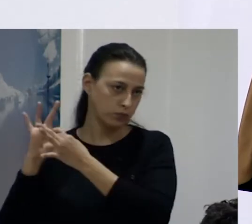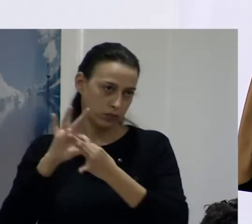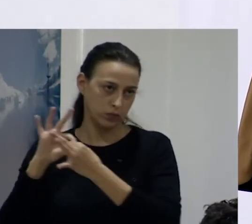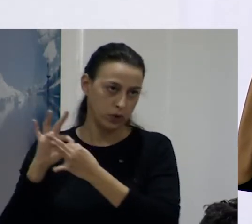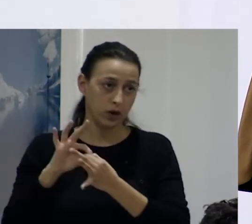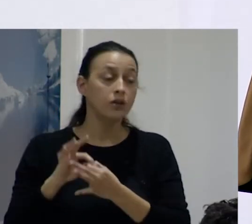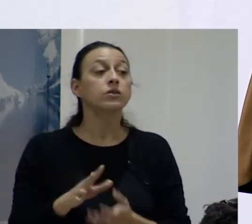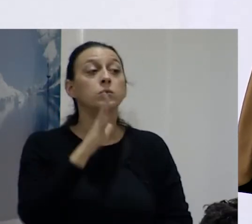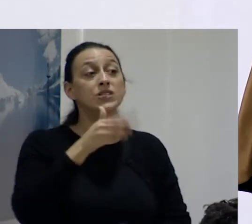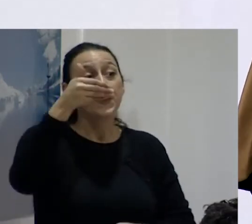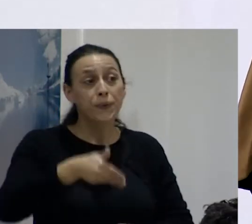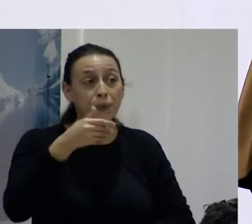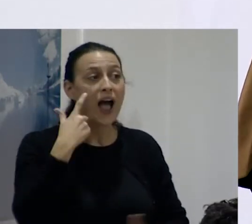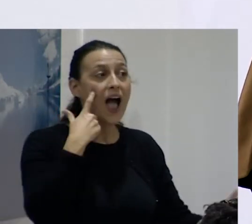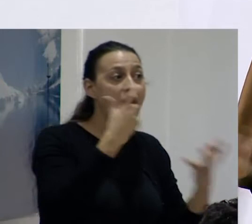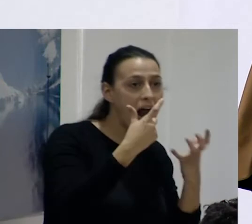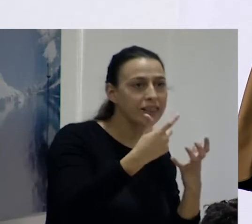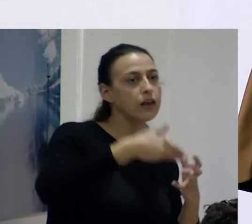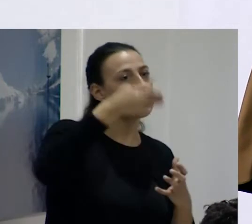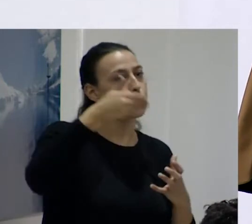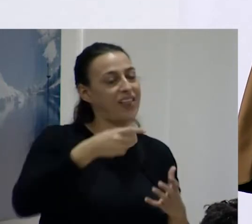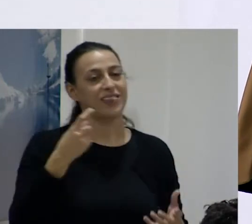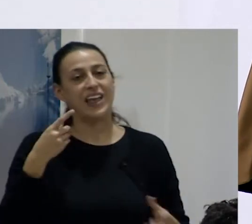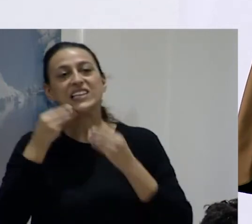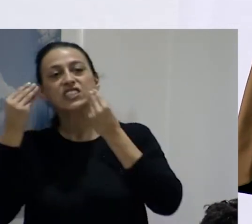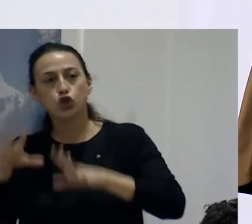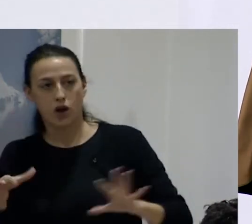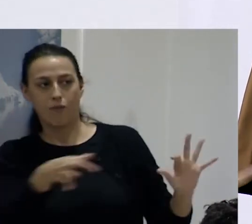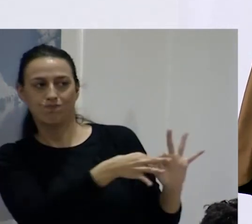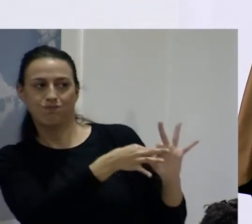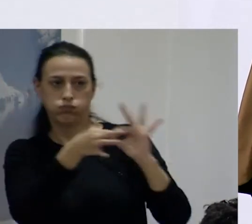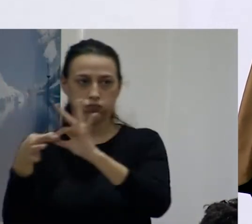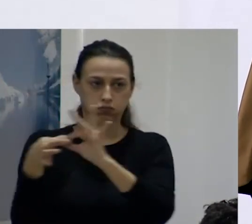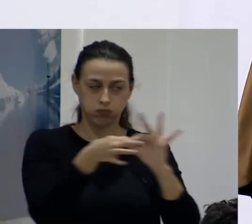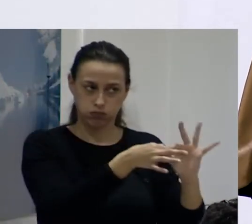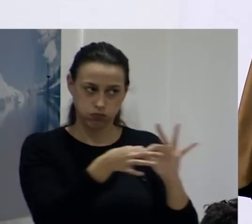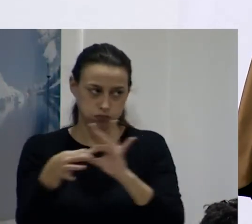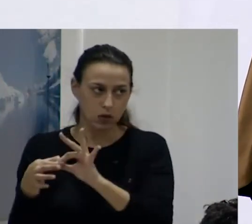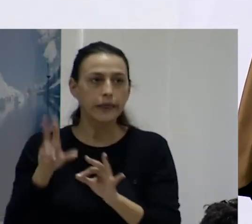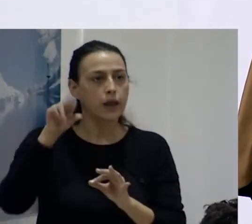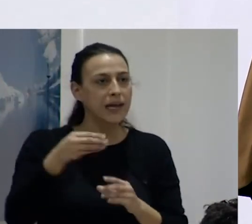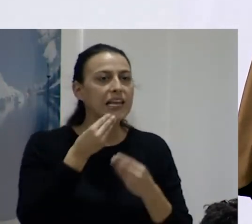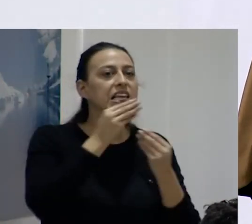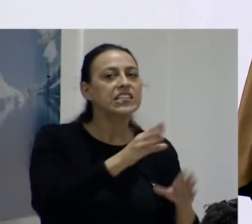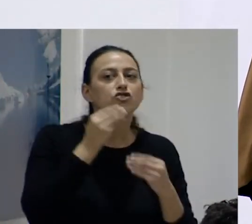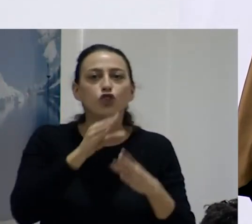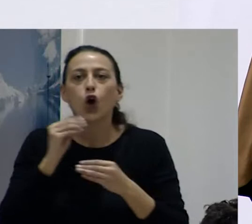d'art és un saber d'història, és un saber d'història i d'històries, és un saber narratiu.